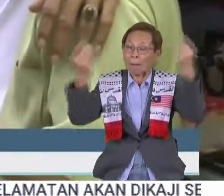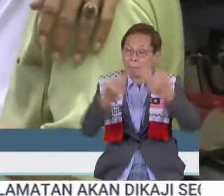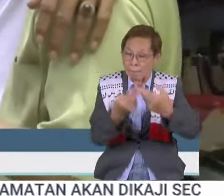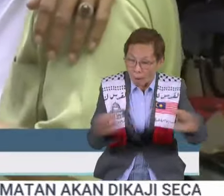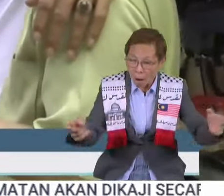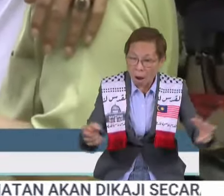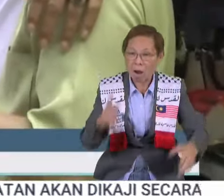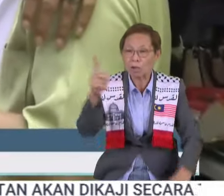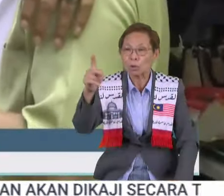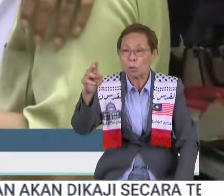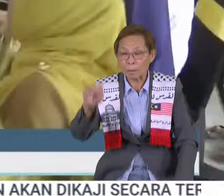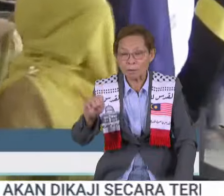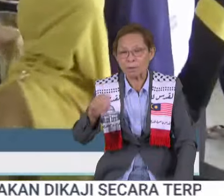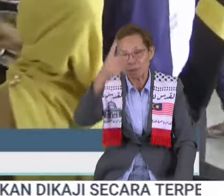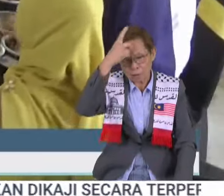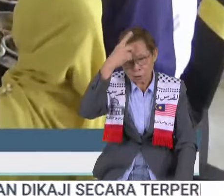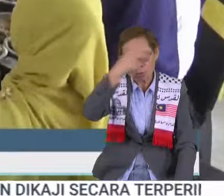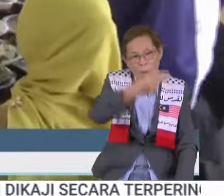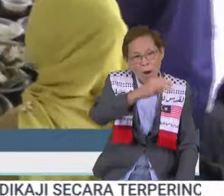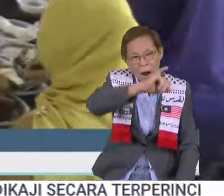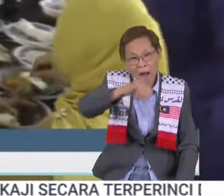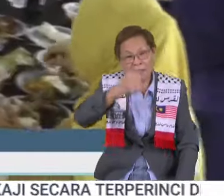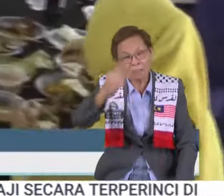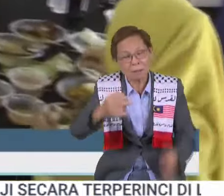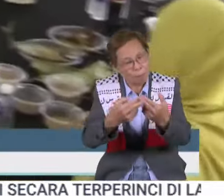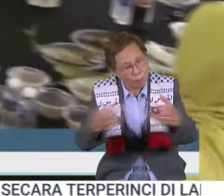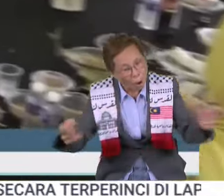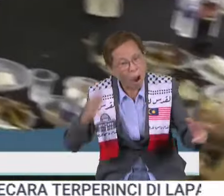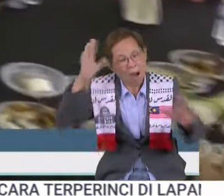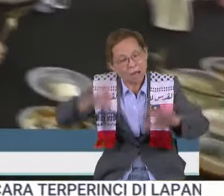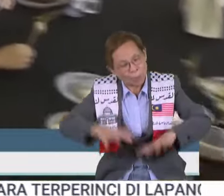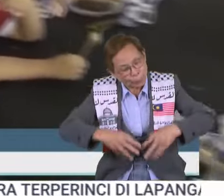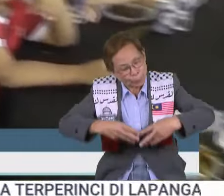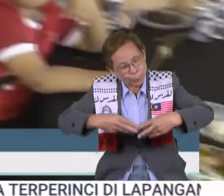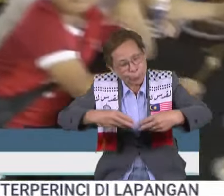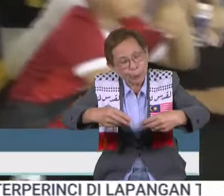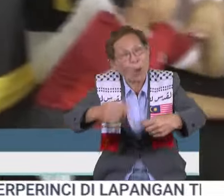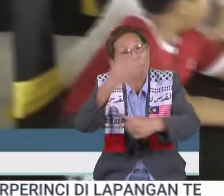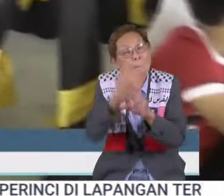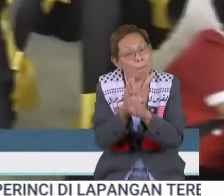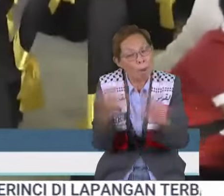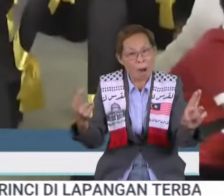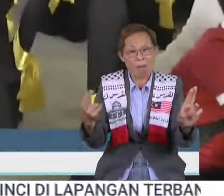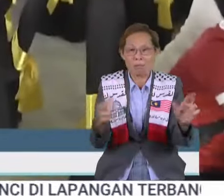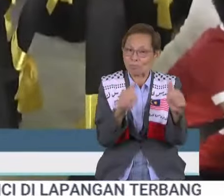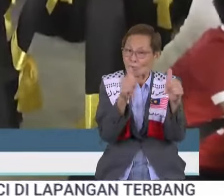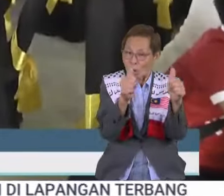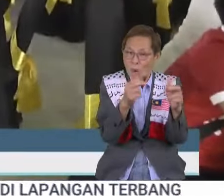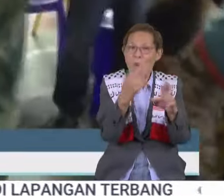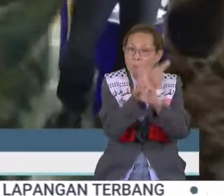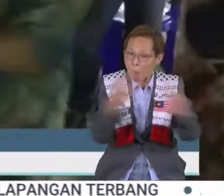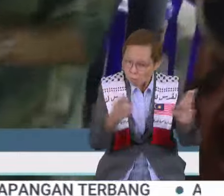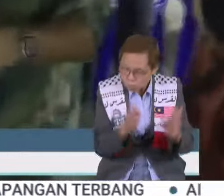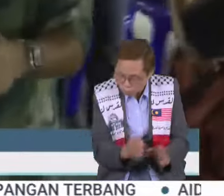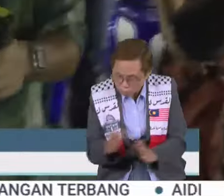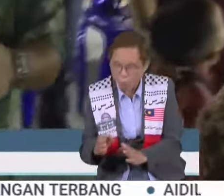dirasmikan Ketua Menteri Datuk Seri Panglima Haji Jinor itu akan berjalan lancar susulan persiapan rapi yang dibuat dari